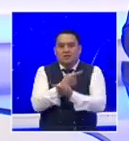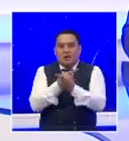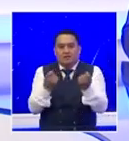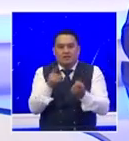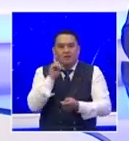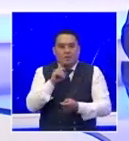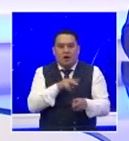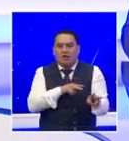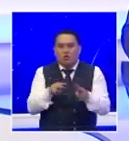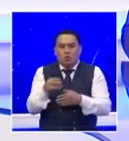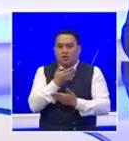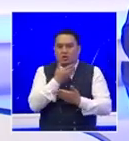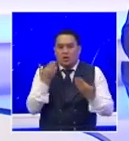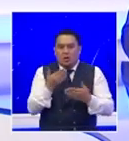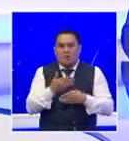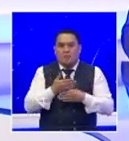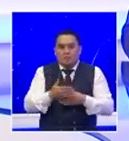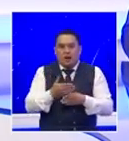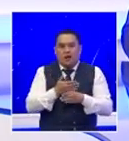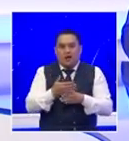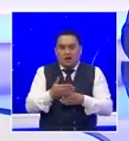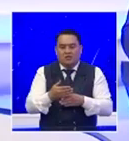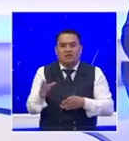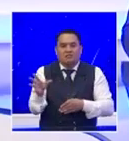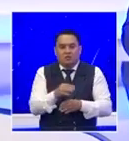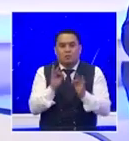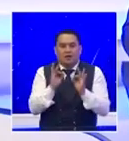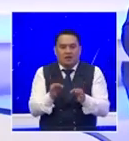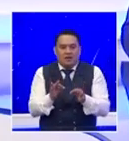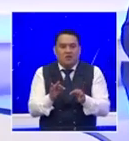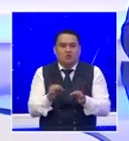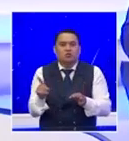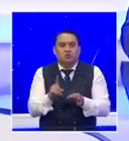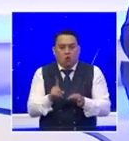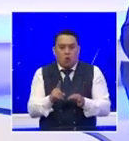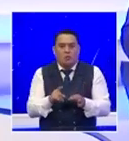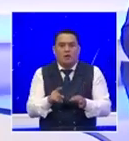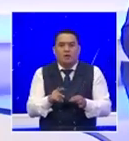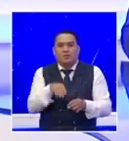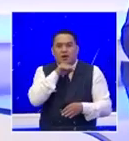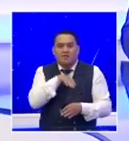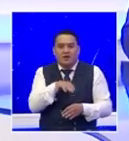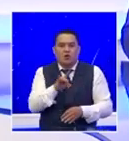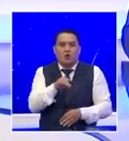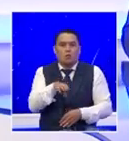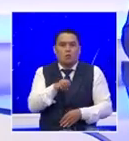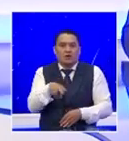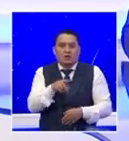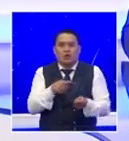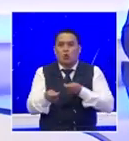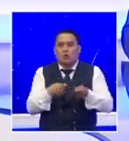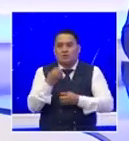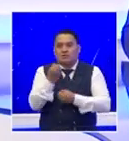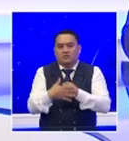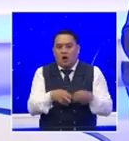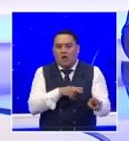пока не под контролем, хотя шаги по ее обузданию предпринимаются верные. Той же позиции придерживается и профессор Роберт Редфилд, возглавляющий